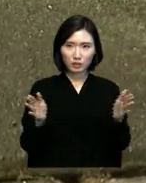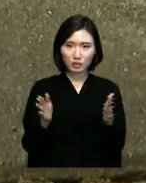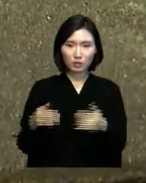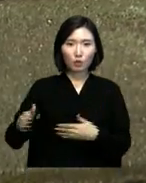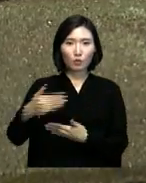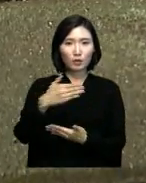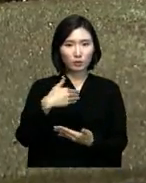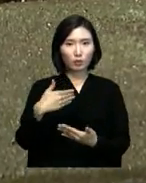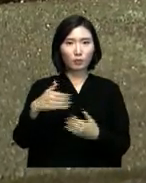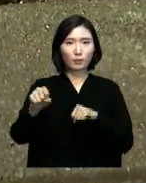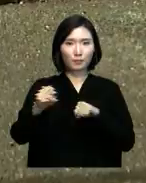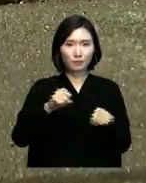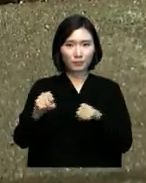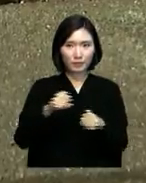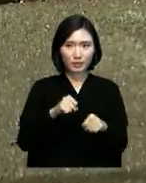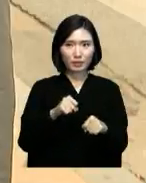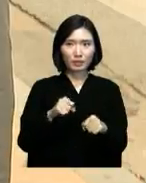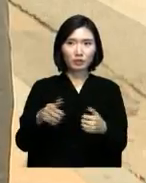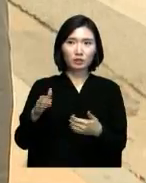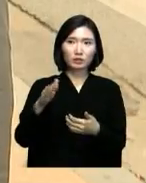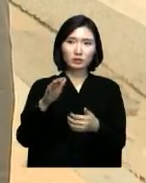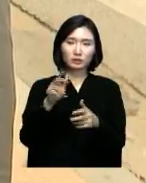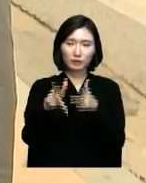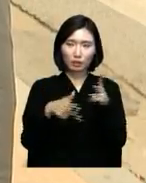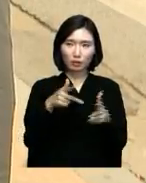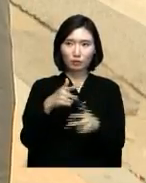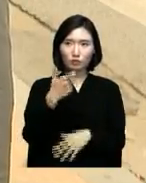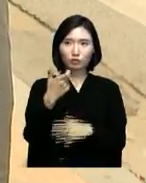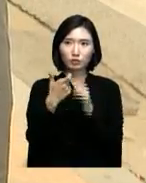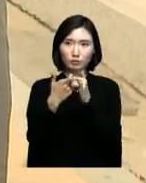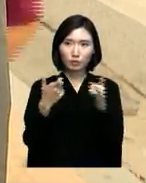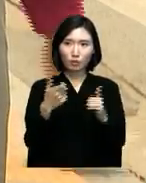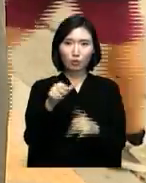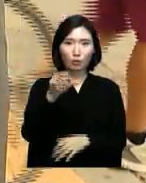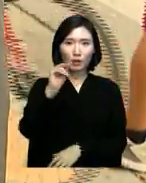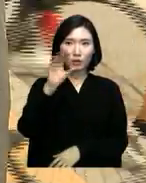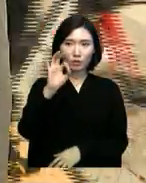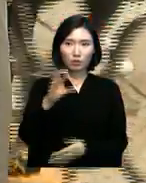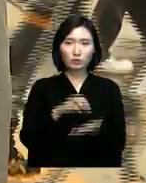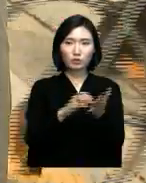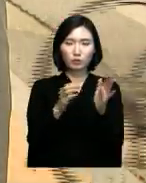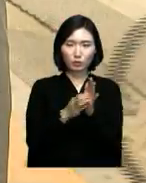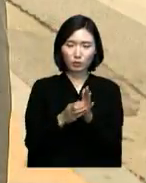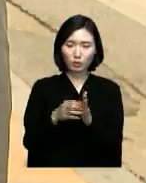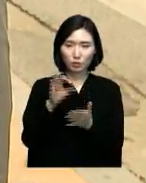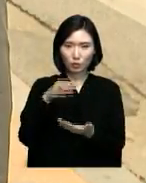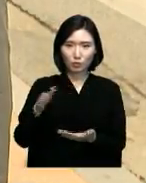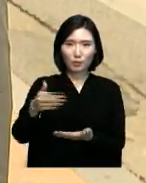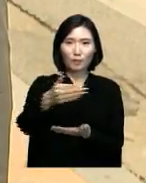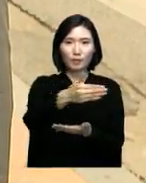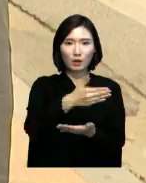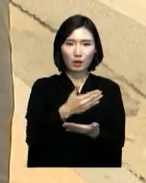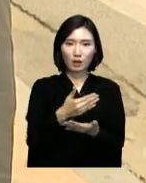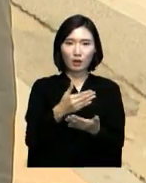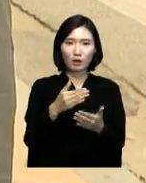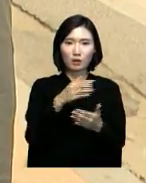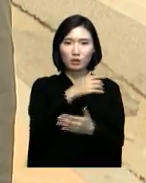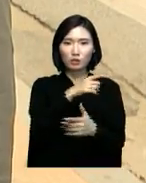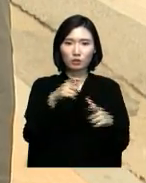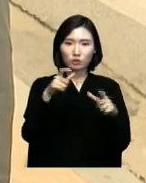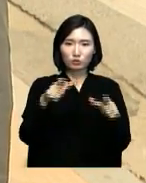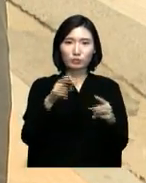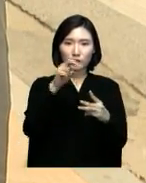수거 활동비 지원 사업. 구리시민 60명이 5만 원 상당의 담배꽁초를 주워 동주민센터를 방문할 경우